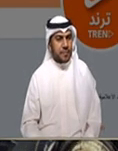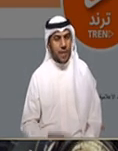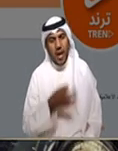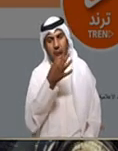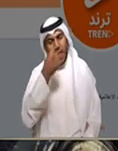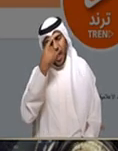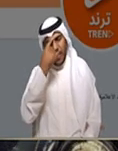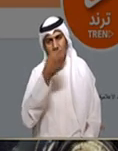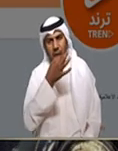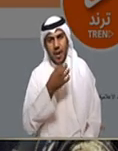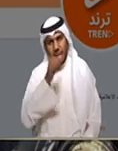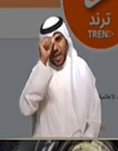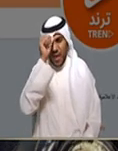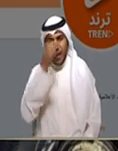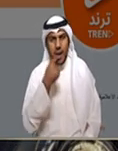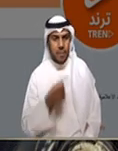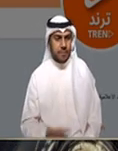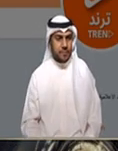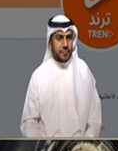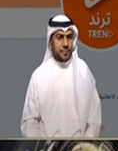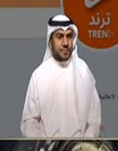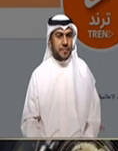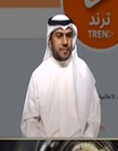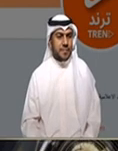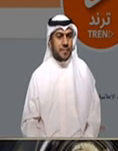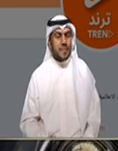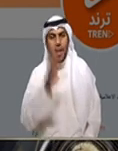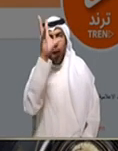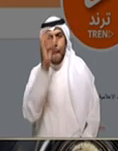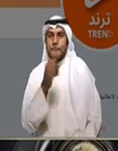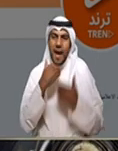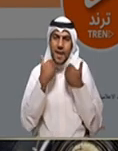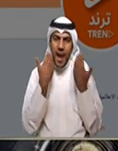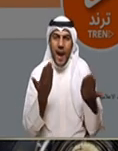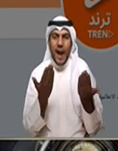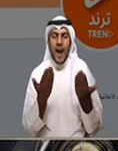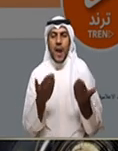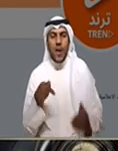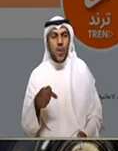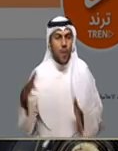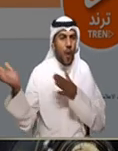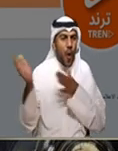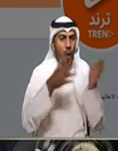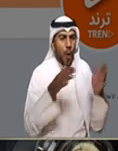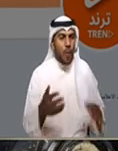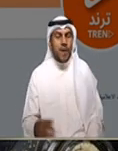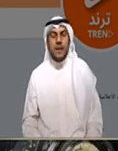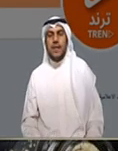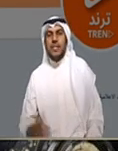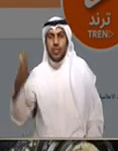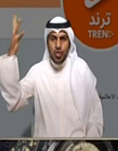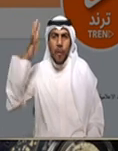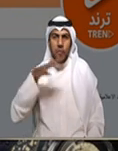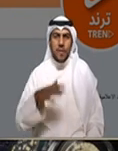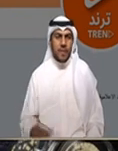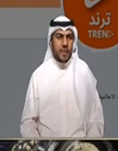هذا كلايمت برا لمدتش ما كان دائما نسلو ولا مسي عليكم بالخير أعزائي المشاهدين. الأجواء اليوم أجواء مشمسة، وتظهر بعض السحب